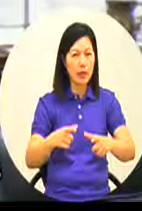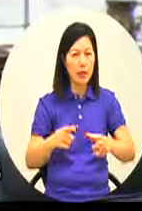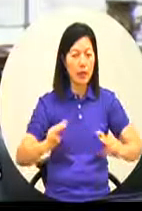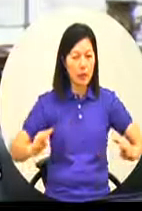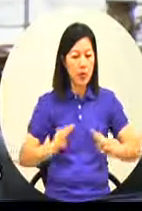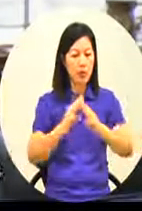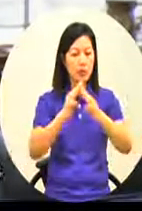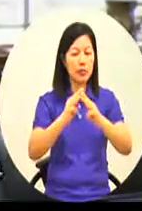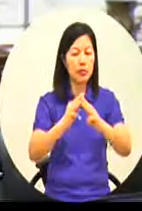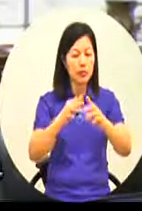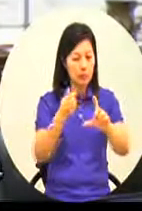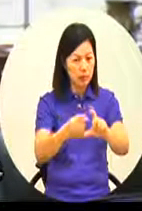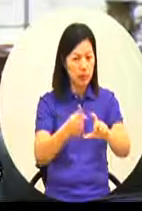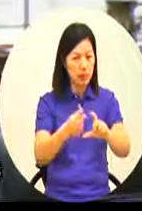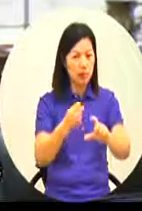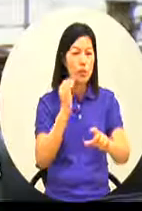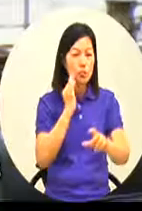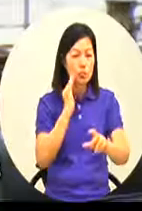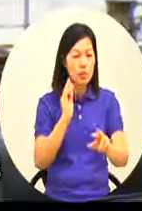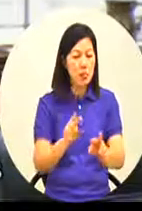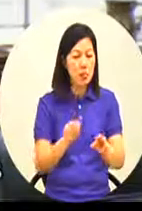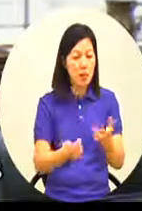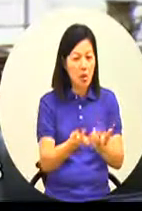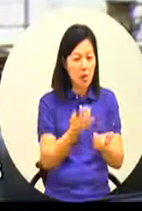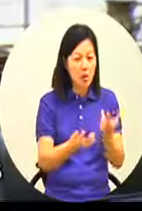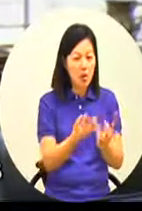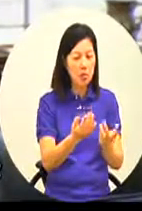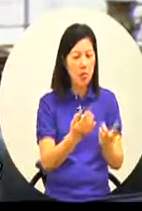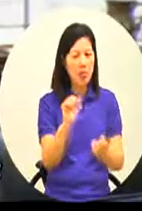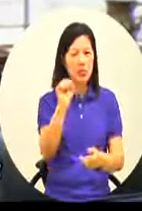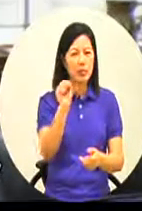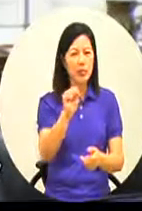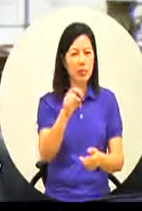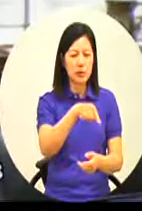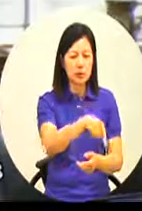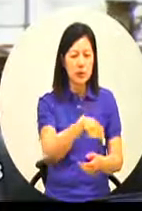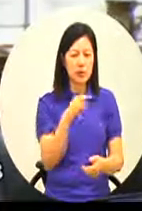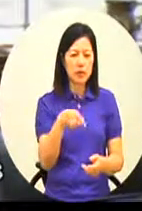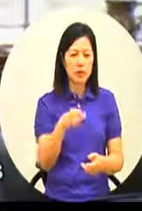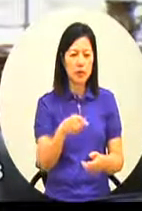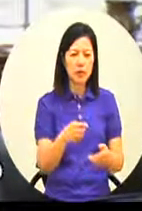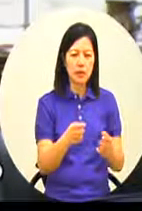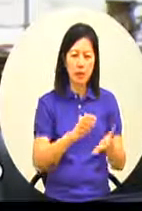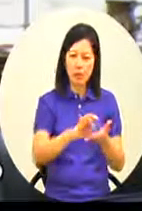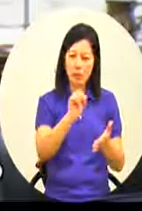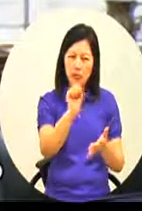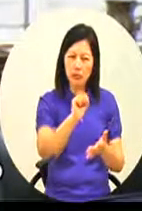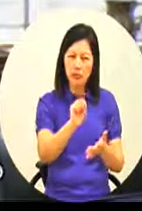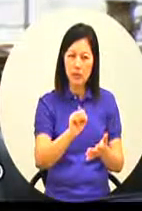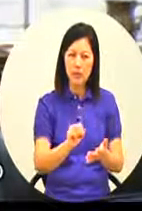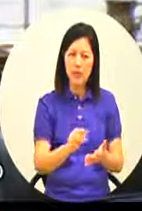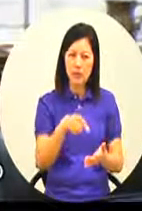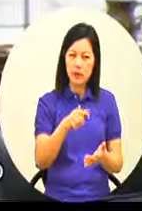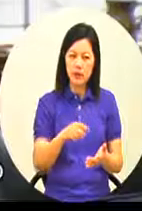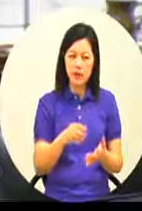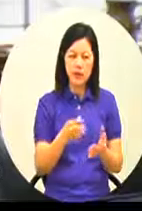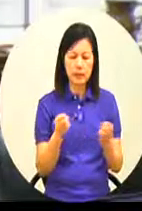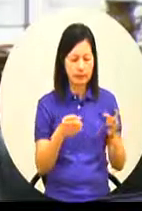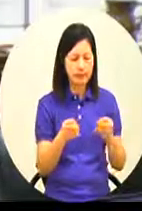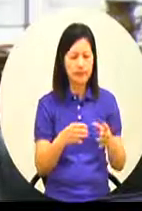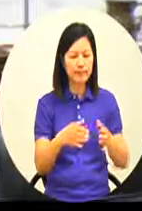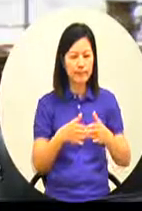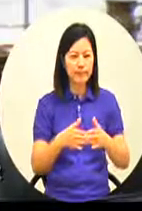的话，那这露营区存在的意义可能就必须要做一个检讨哦。好，那第二个部分哦，这个